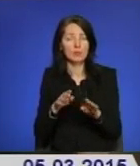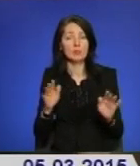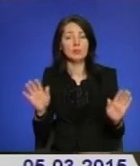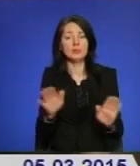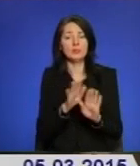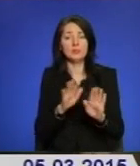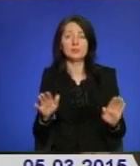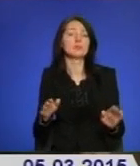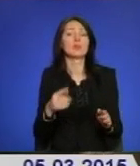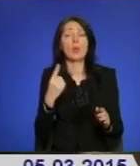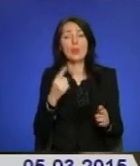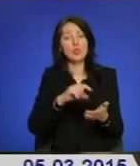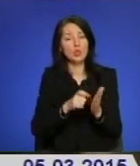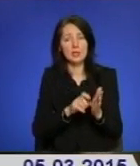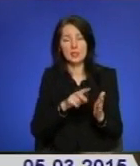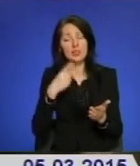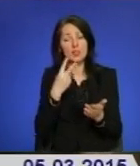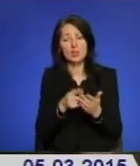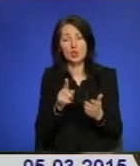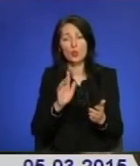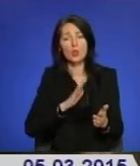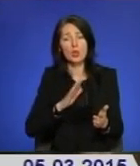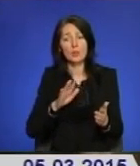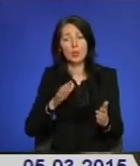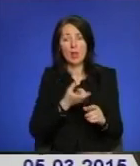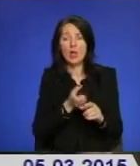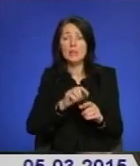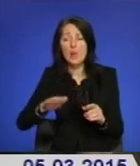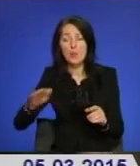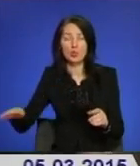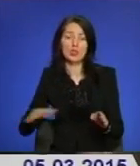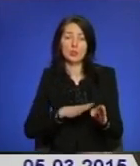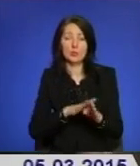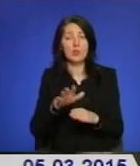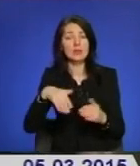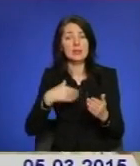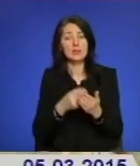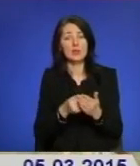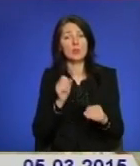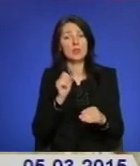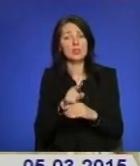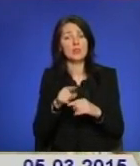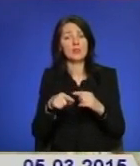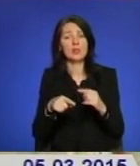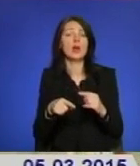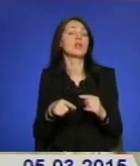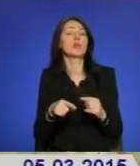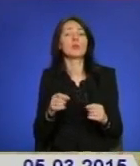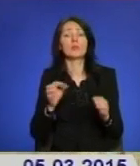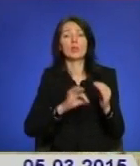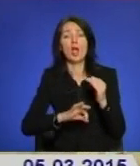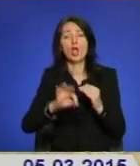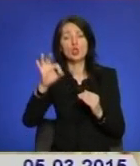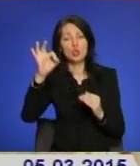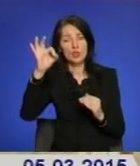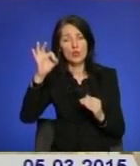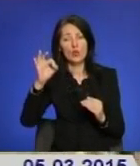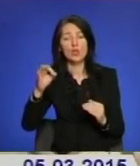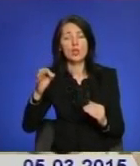Владислав, незважаючи на те, що були наймолодшими учасниками конкурсу, справилися зі своїми завданнями. Сонце заходить,